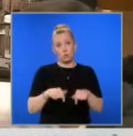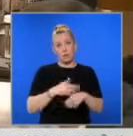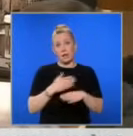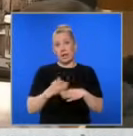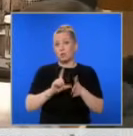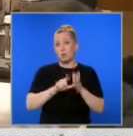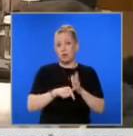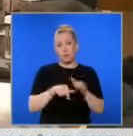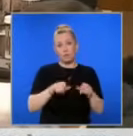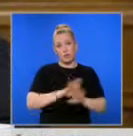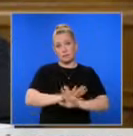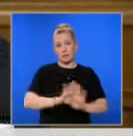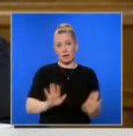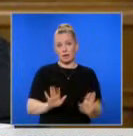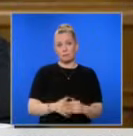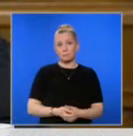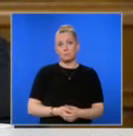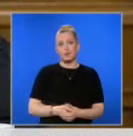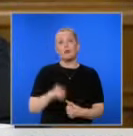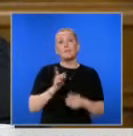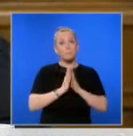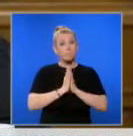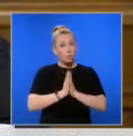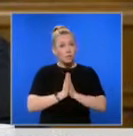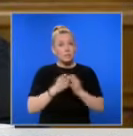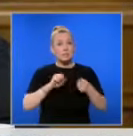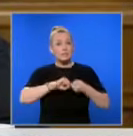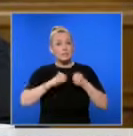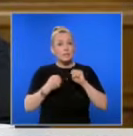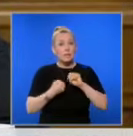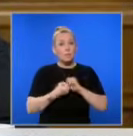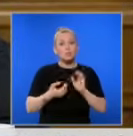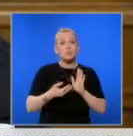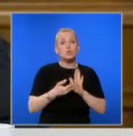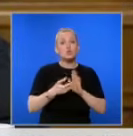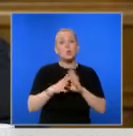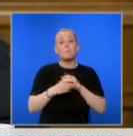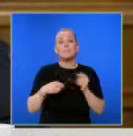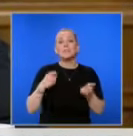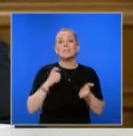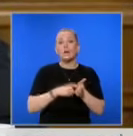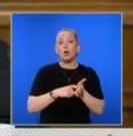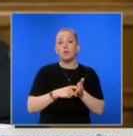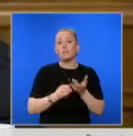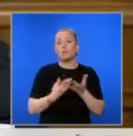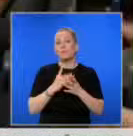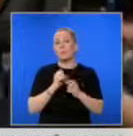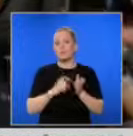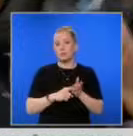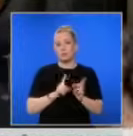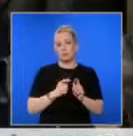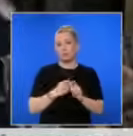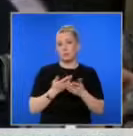време тези спекулации да им се сложи край. Към вие ме призовавате да се борим срещу беззаконието с ново беззаконие. Няма как да го